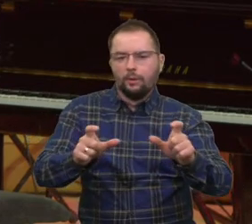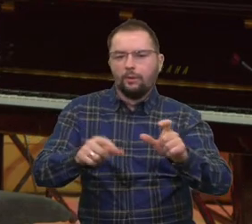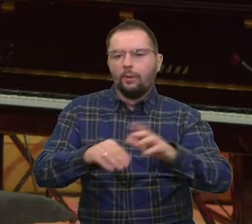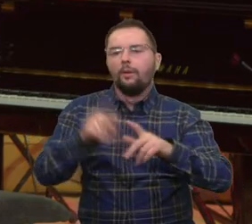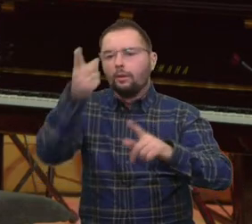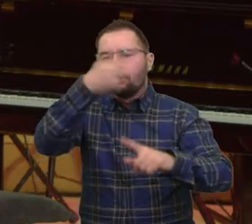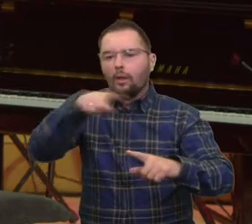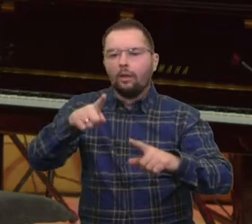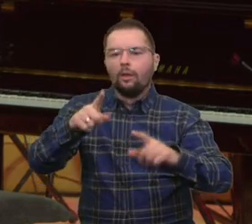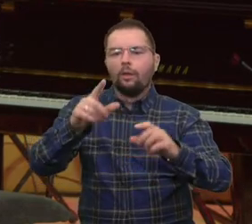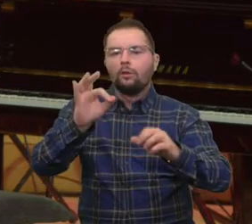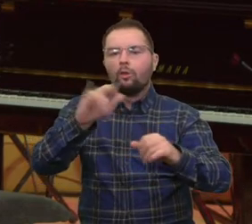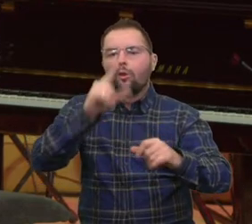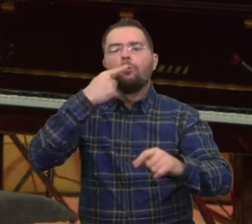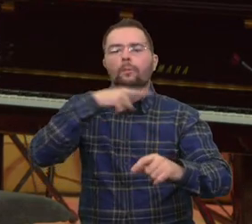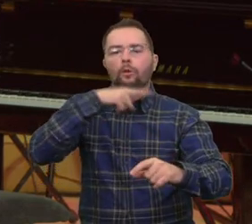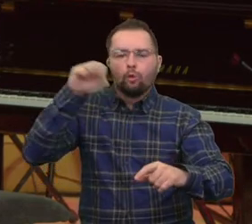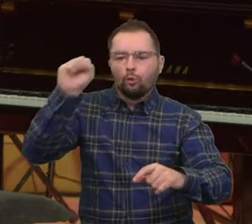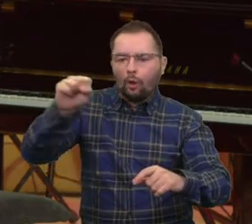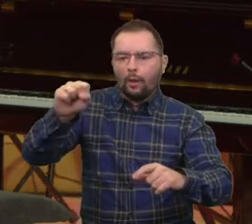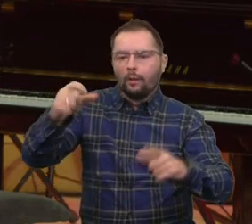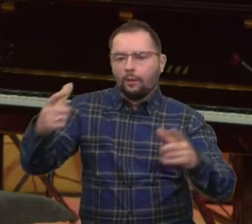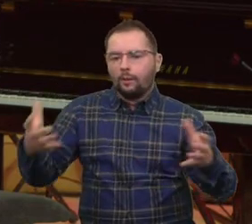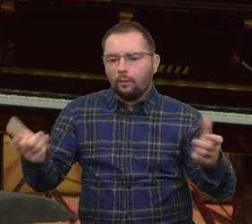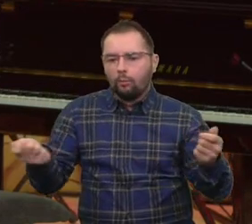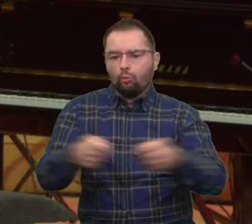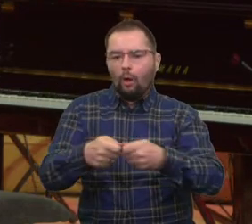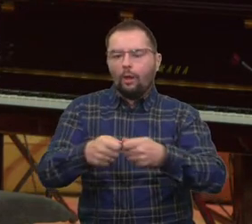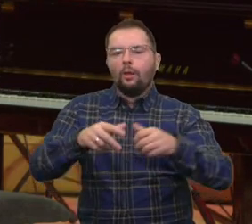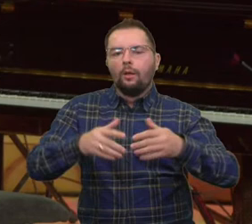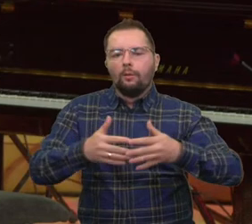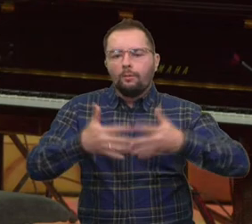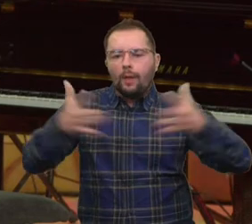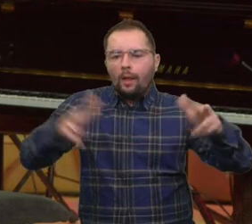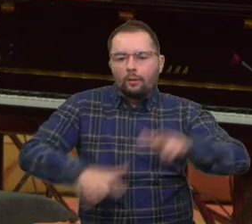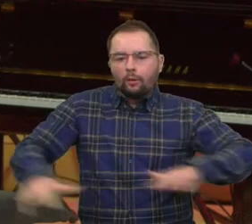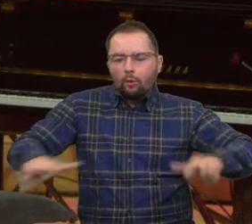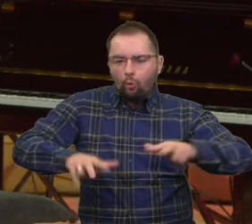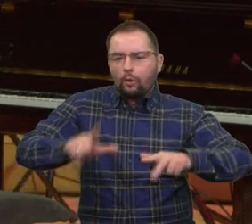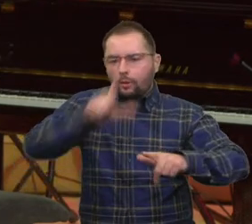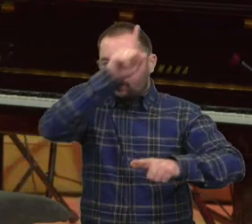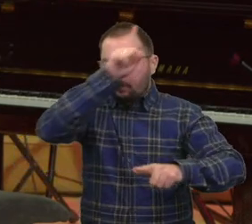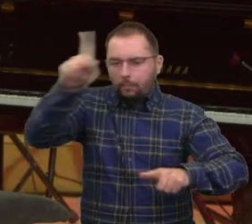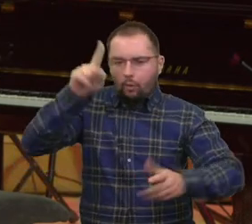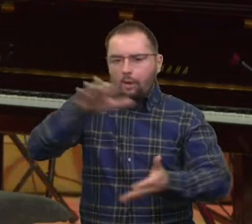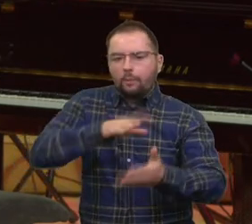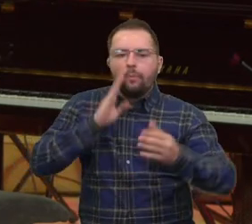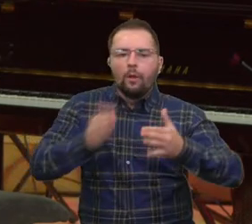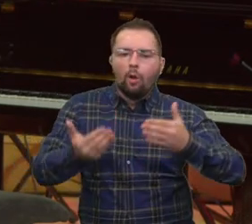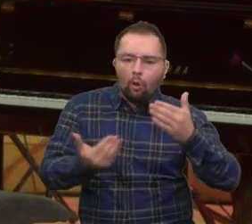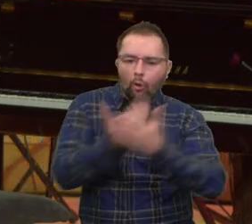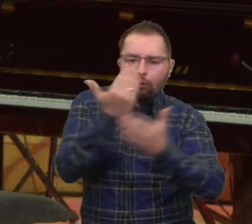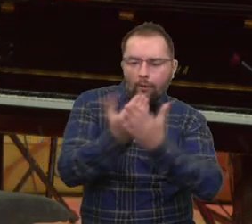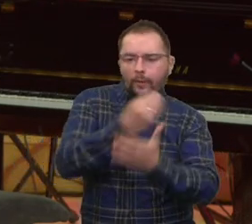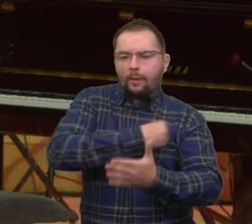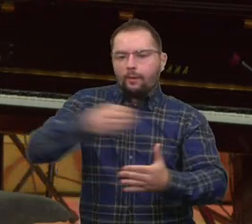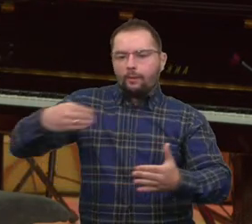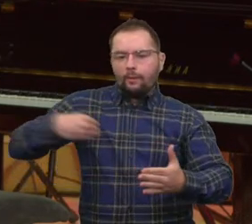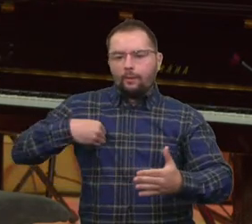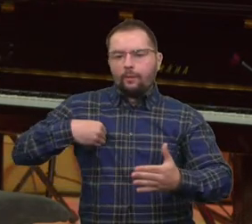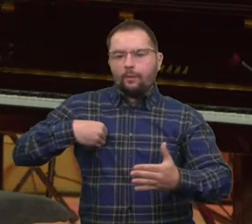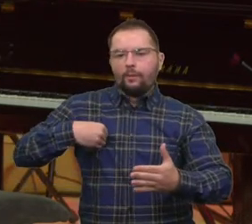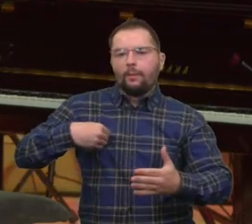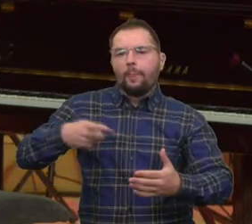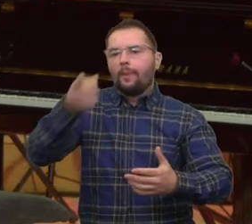przyszli z Solidarności, z tego wielkiego ruchu społecznego Odnowy Polski. I wszyscy mieliśmy